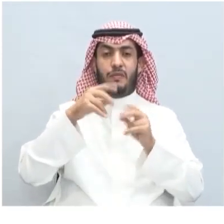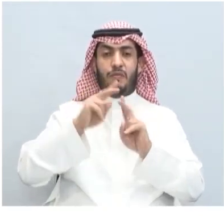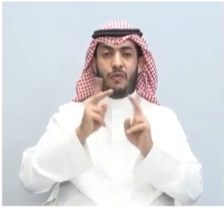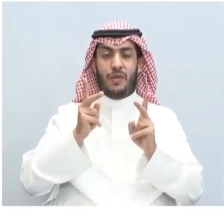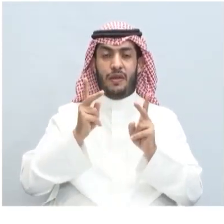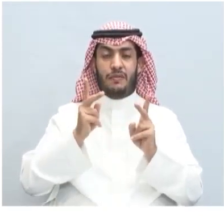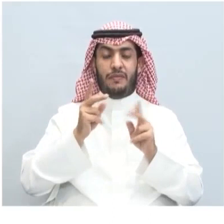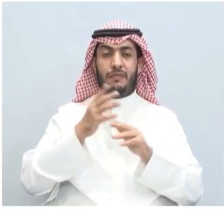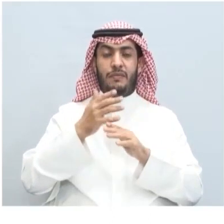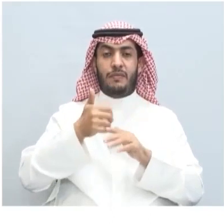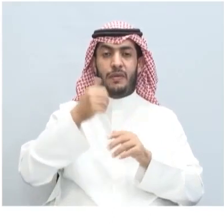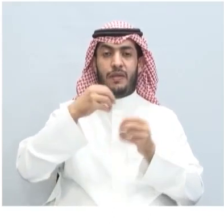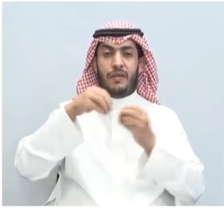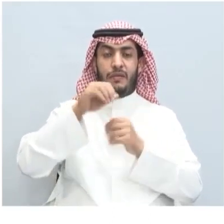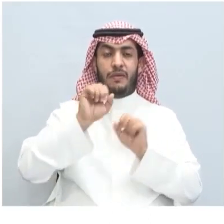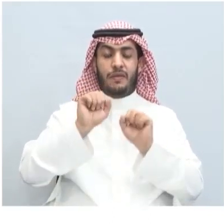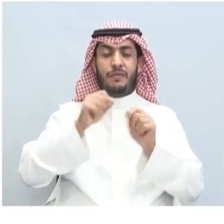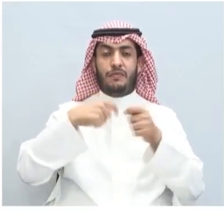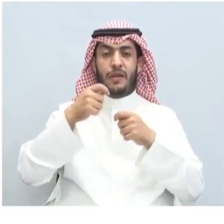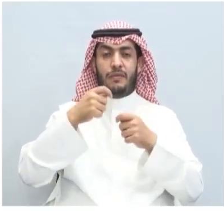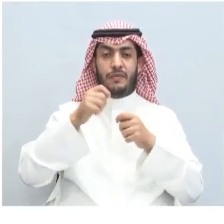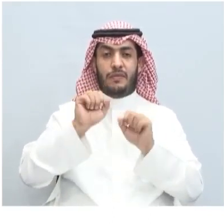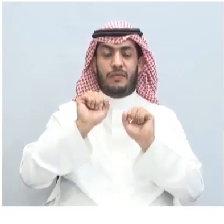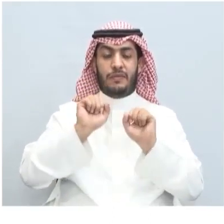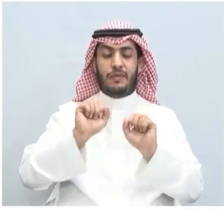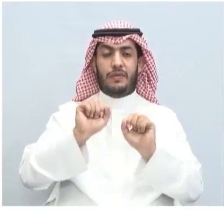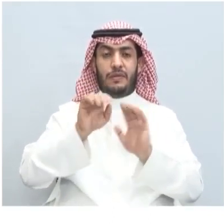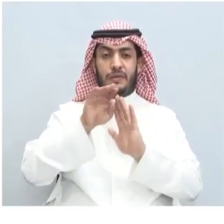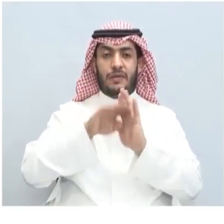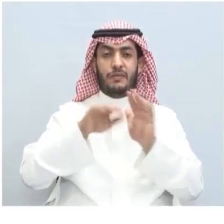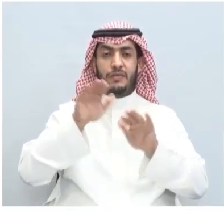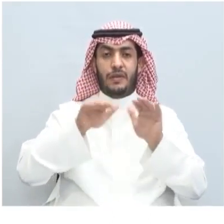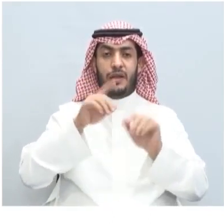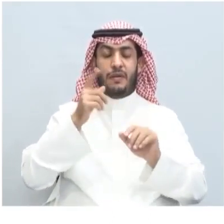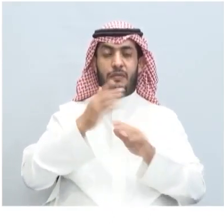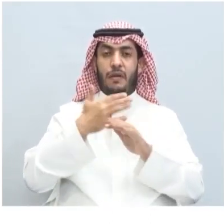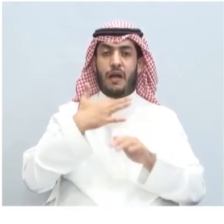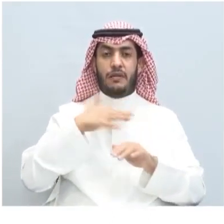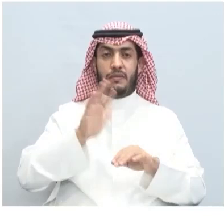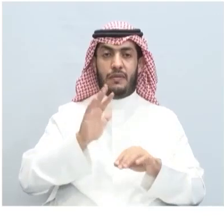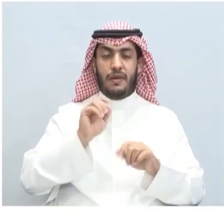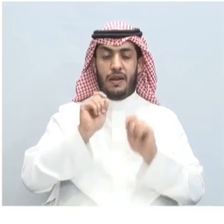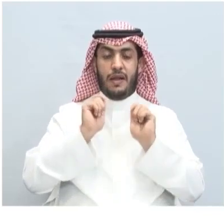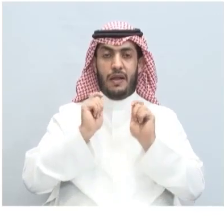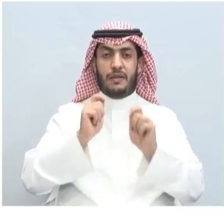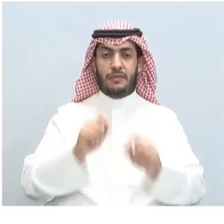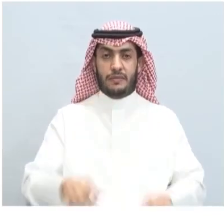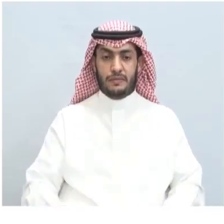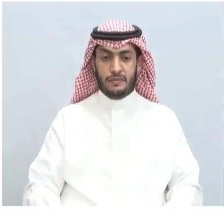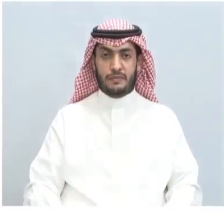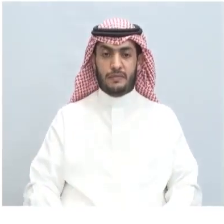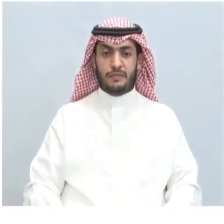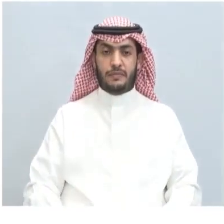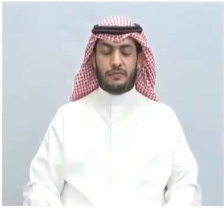مختلفه وبالتالي تتغير حقوق المساهمين فقط في الميزانيه العموميه دون تاثير الاصول والالتزامات